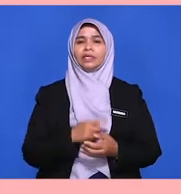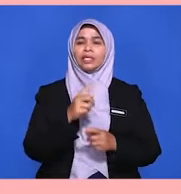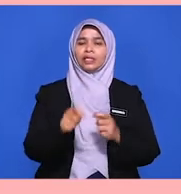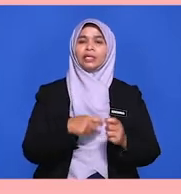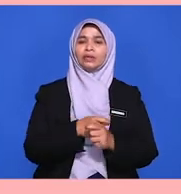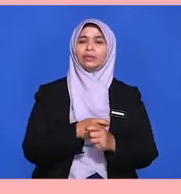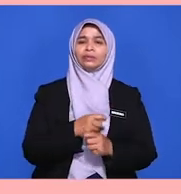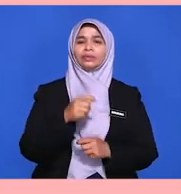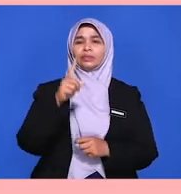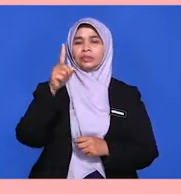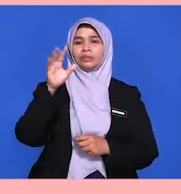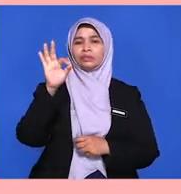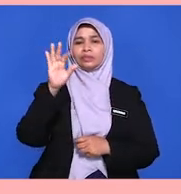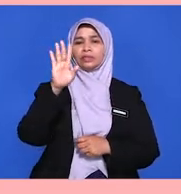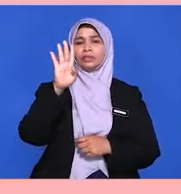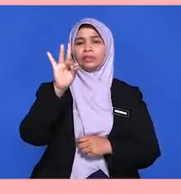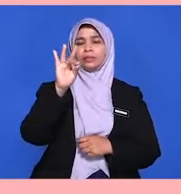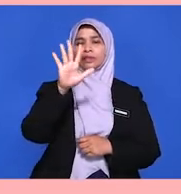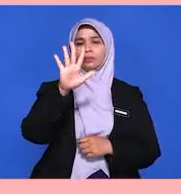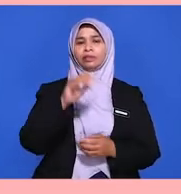diterbitkan 1985.